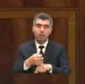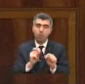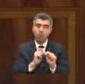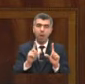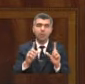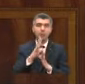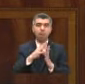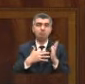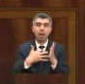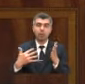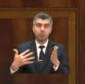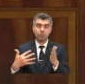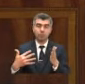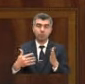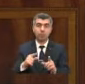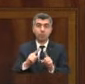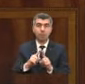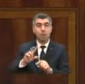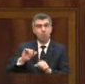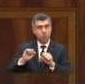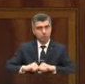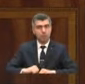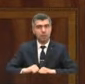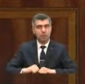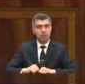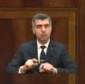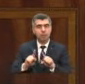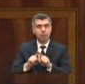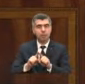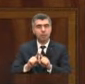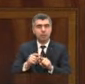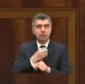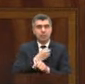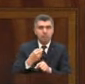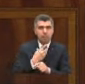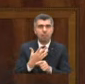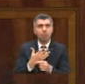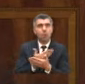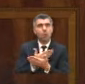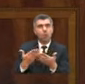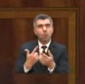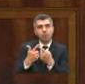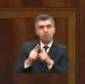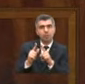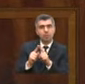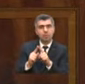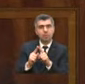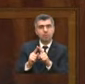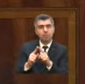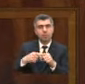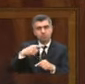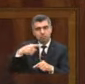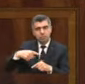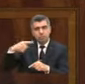فعلا المنظومة الصحية أو أي تطور اجتماعي أو اقتصادي إلا ما كانتش المؤشرات الاجتماعية